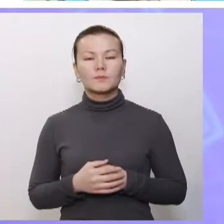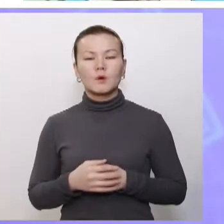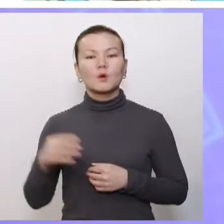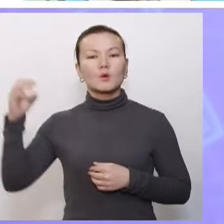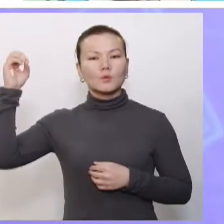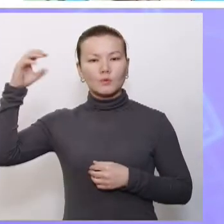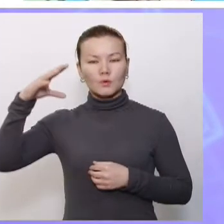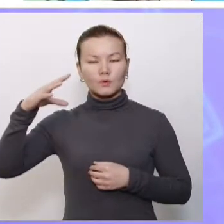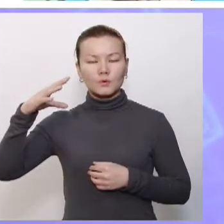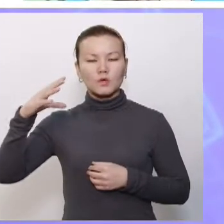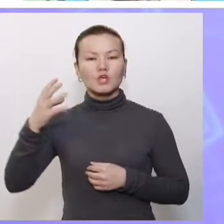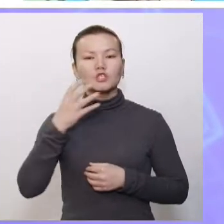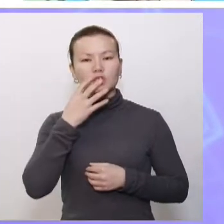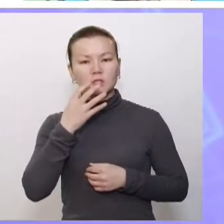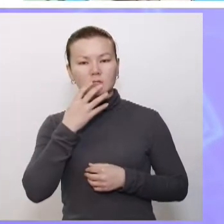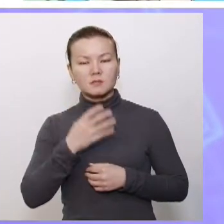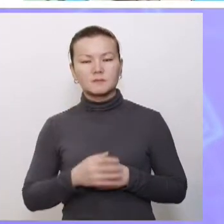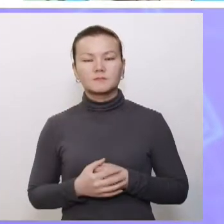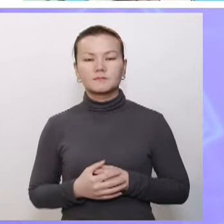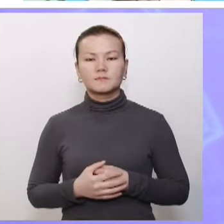күн жылыды.